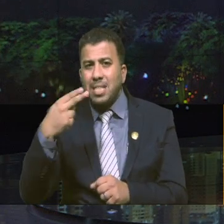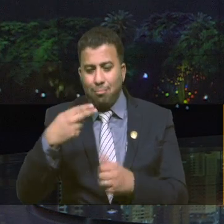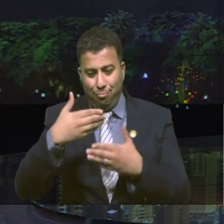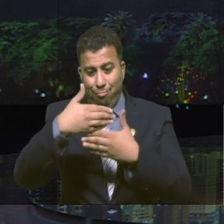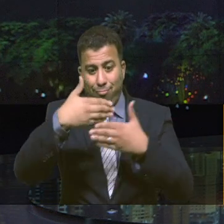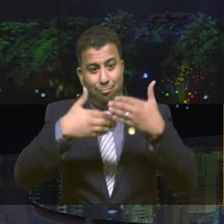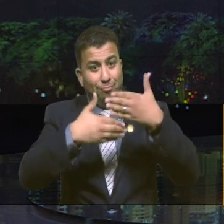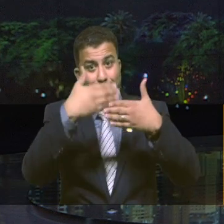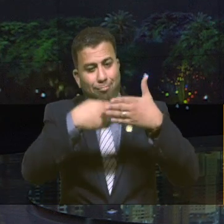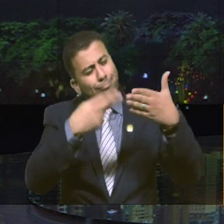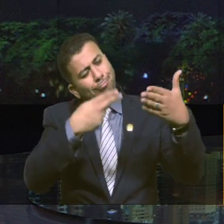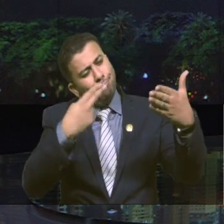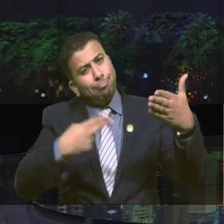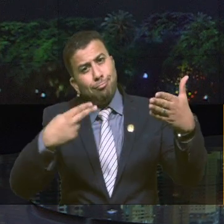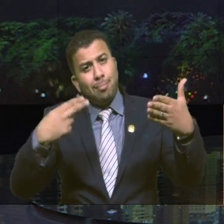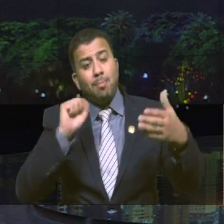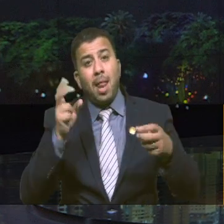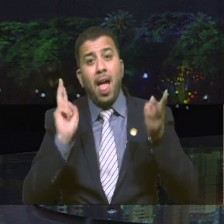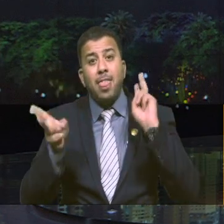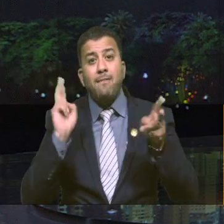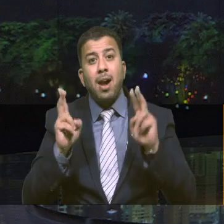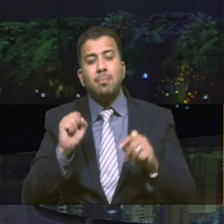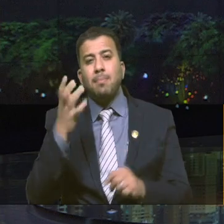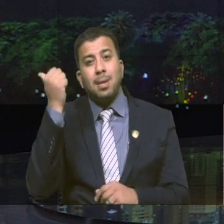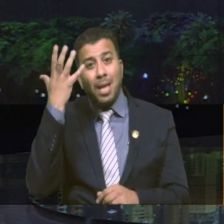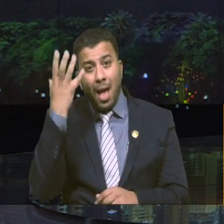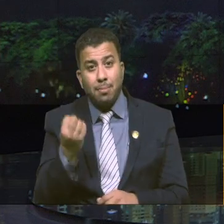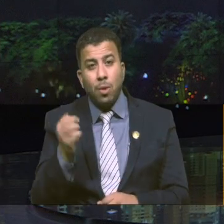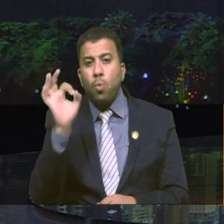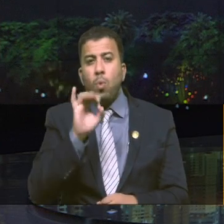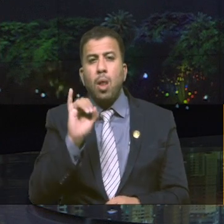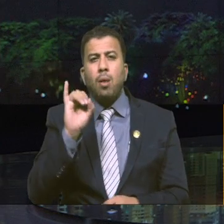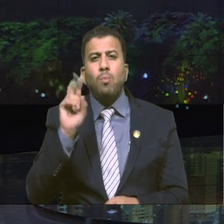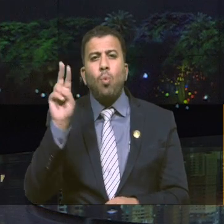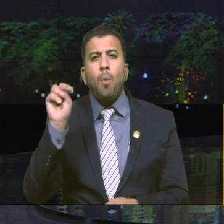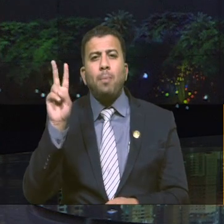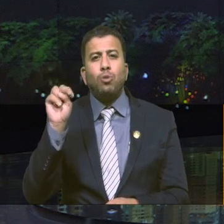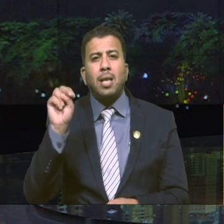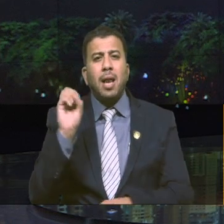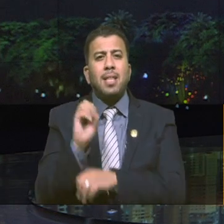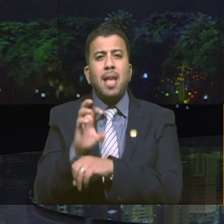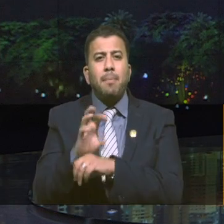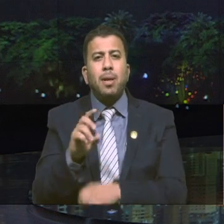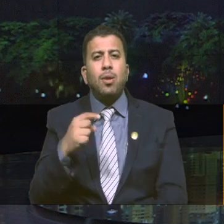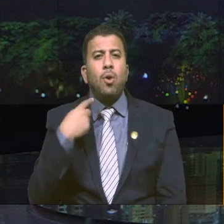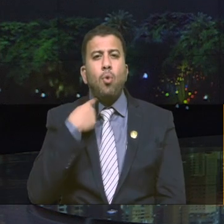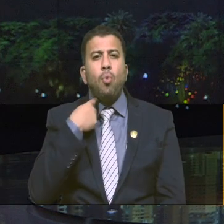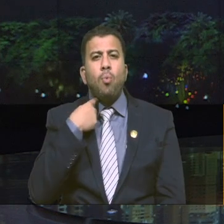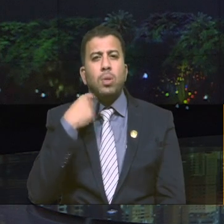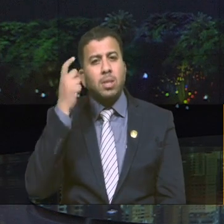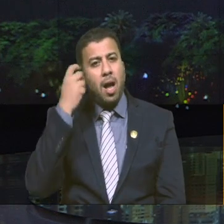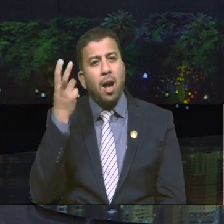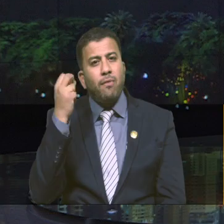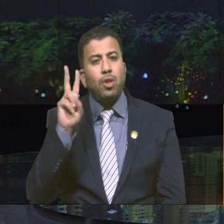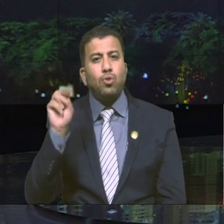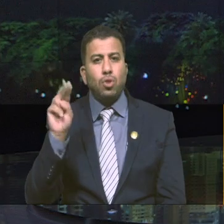الجدران، وذلك خلال احتفالية أقيمت مساء أمس في مقر منظمة الأمم المتحدة للتربية والعلم